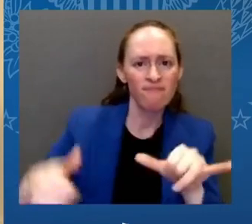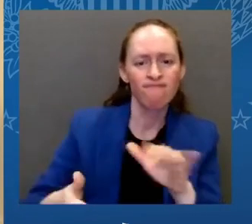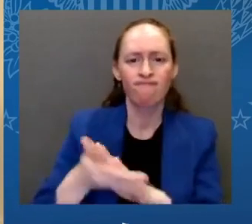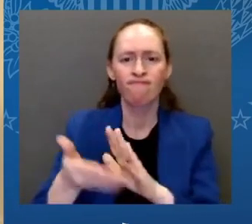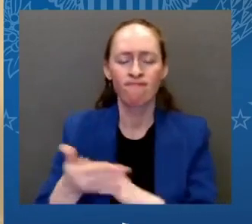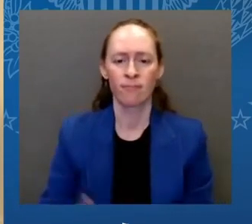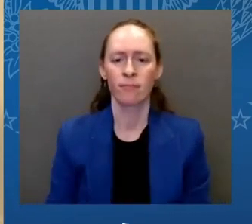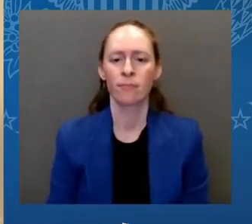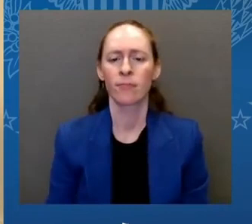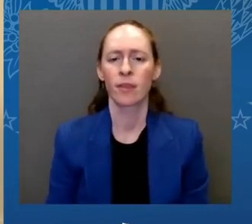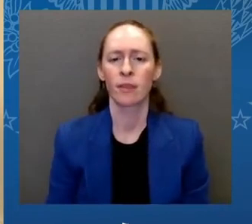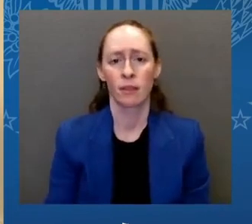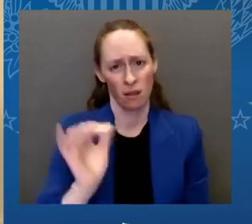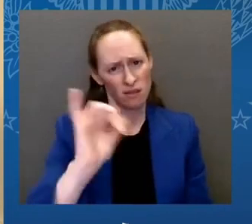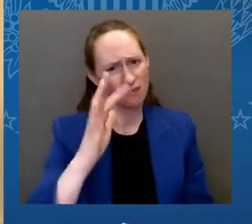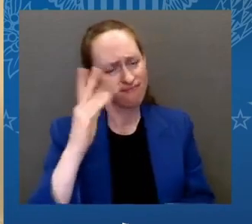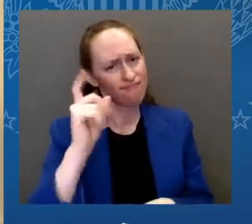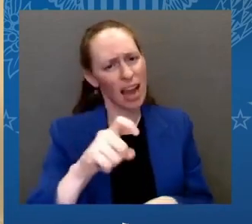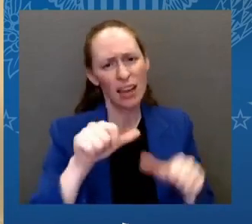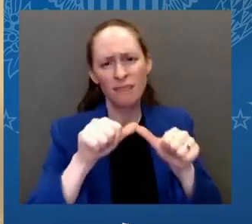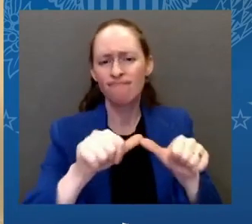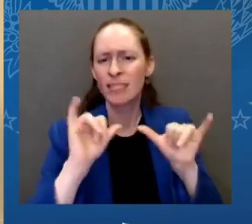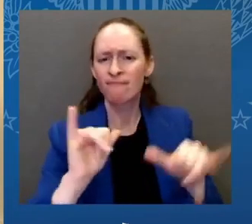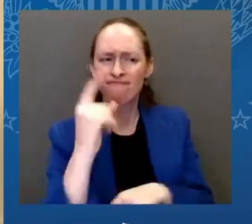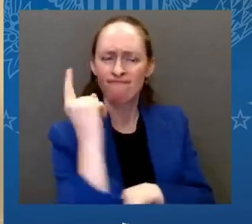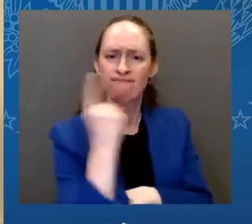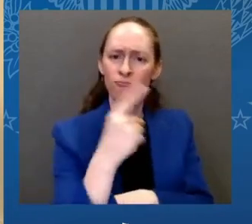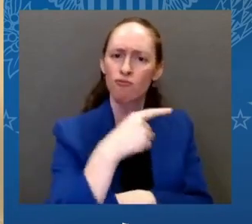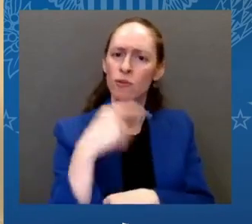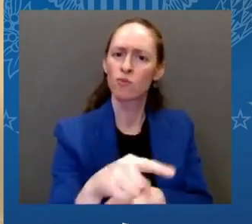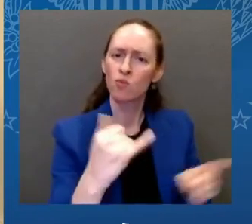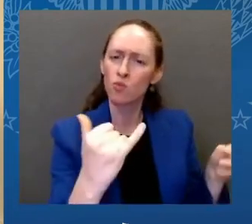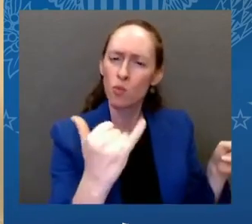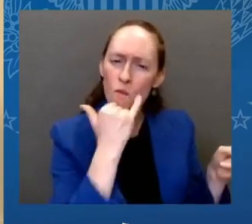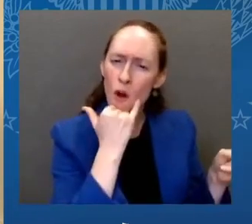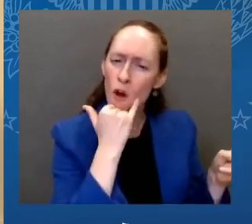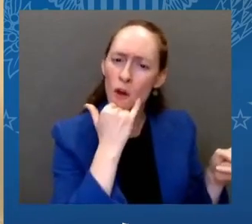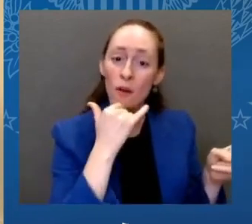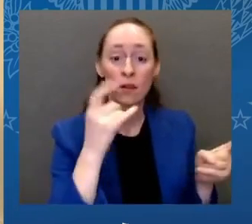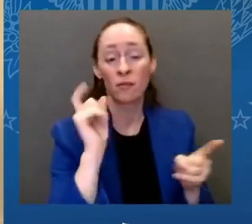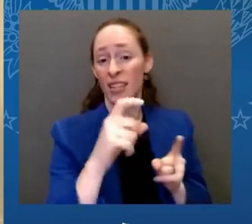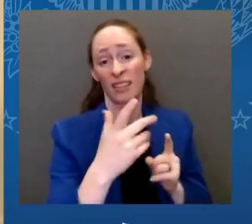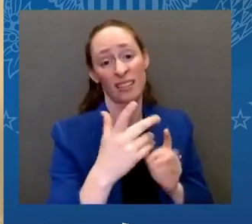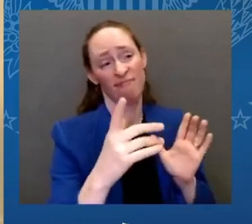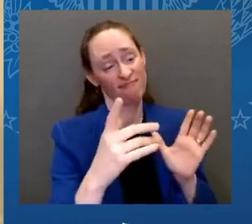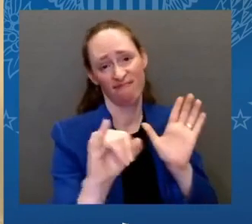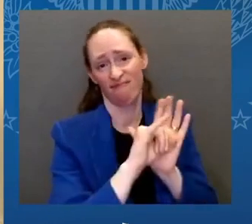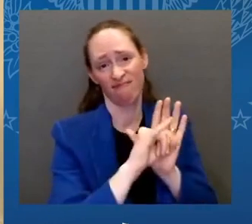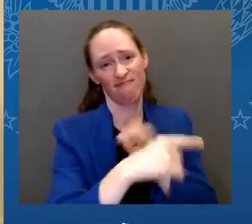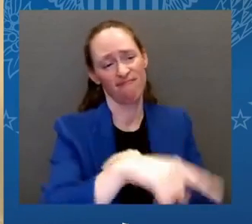зусилля для того, щоб забезпечити процес правосуддя щодо російських воєнних